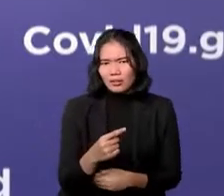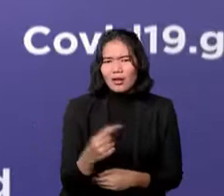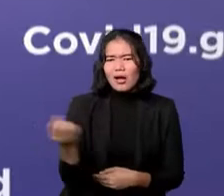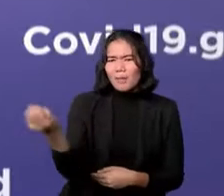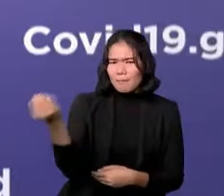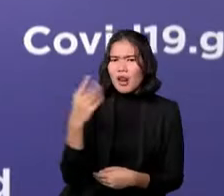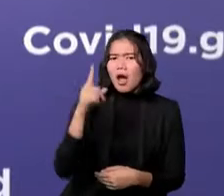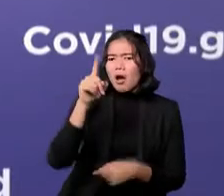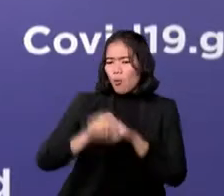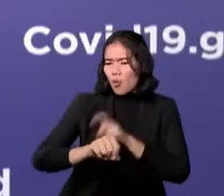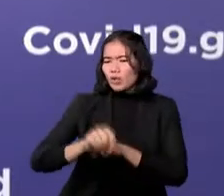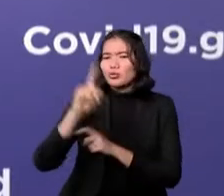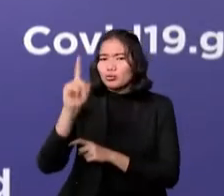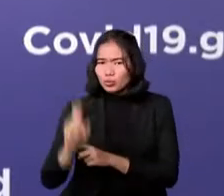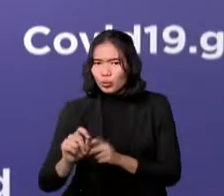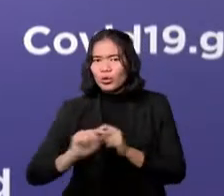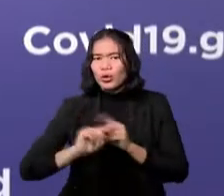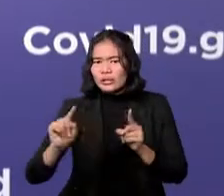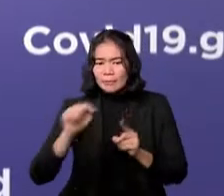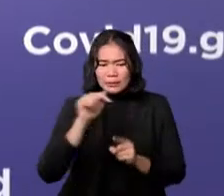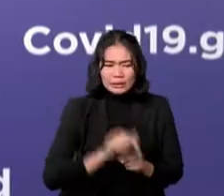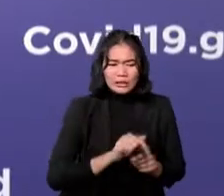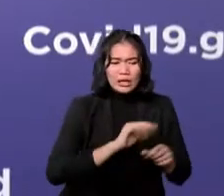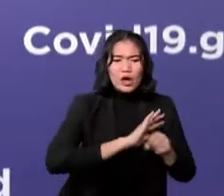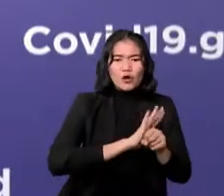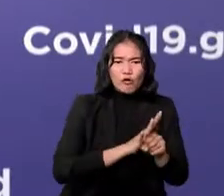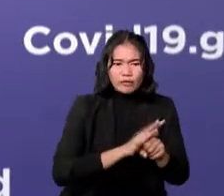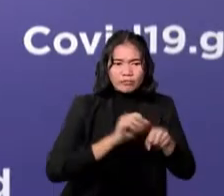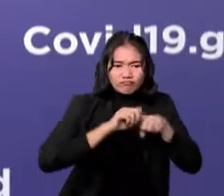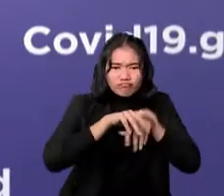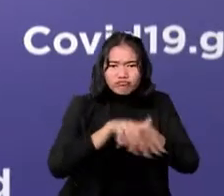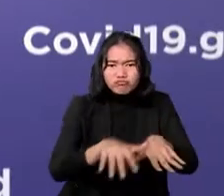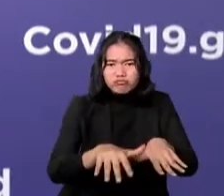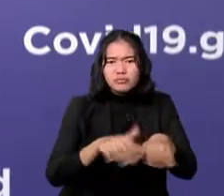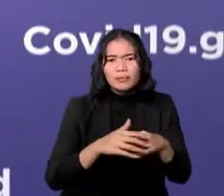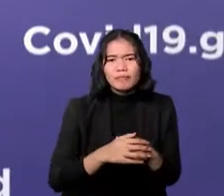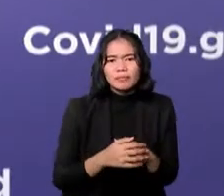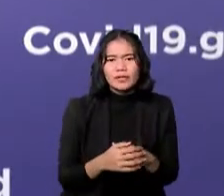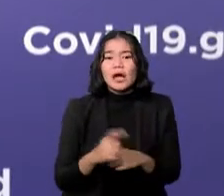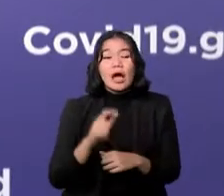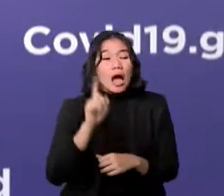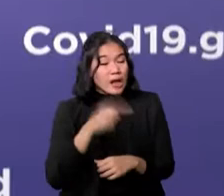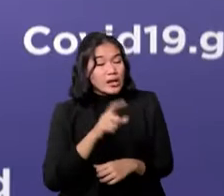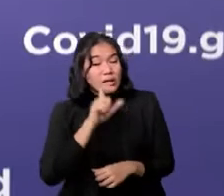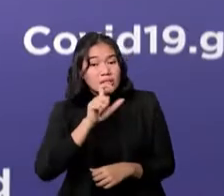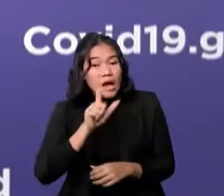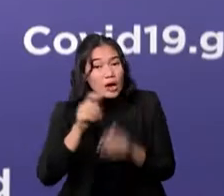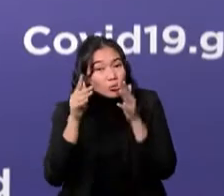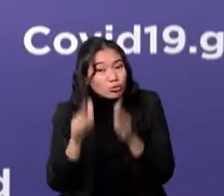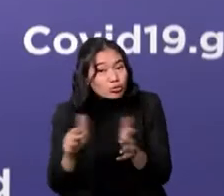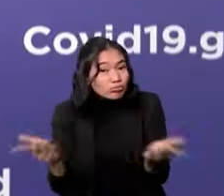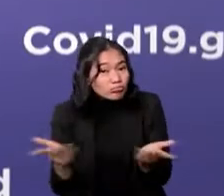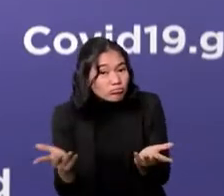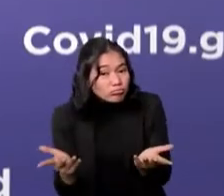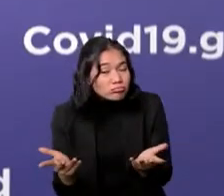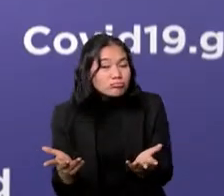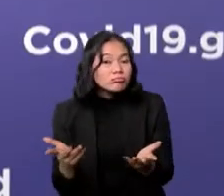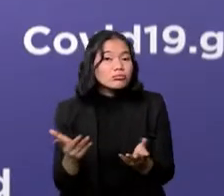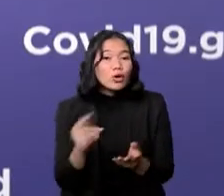waktu, tapi kita berlomba juga melawan penularan virus ini. Ada strategi yang Ibu sarankan atau